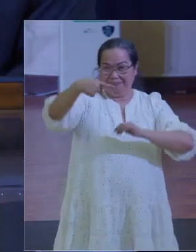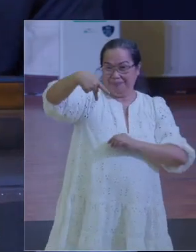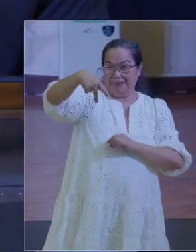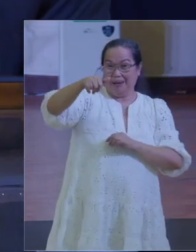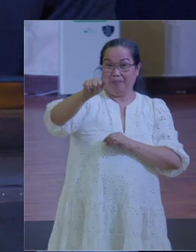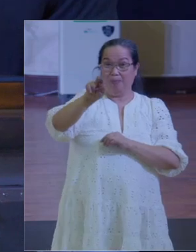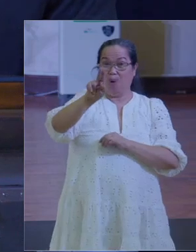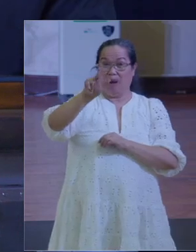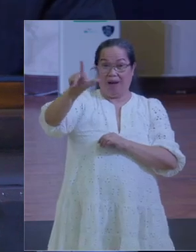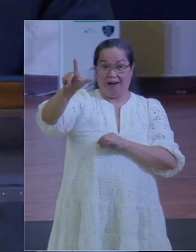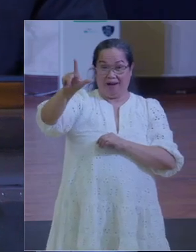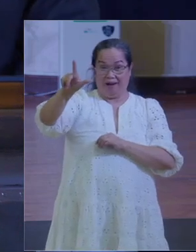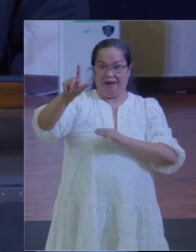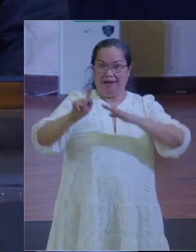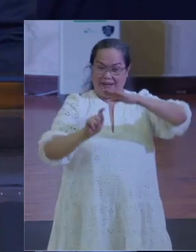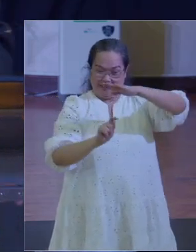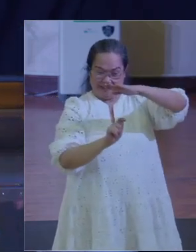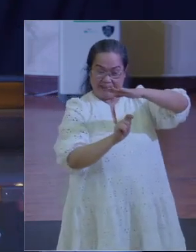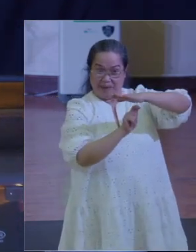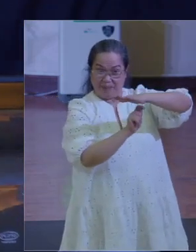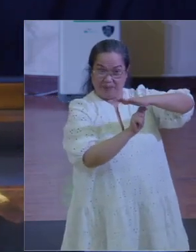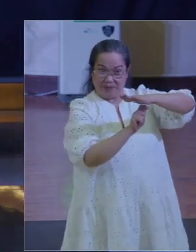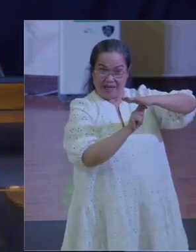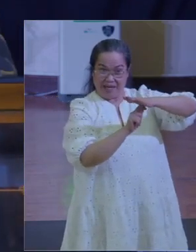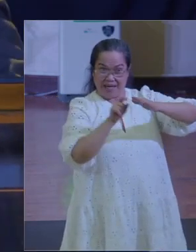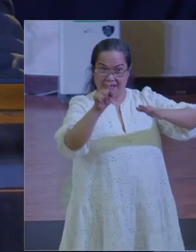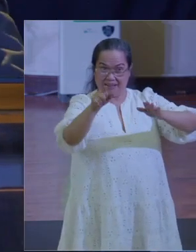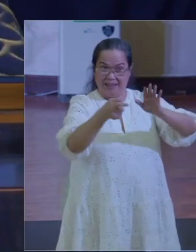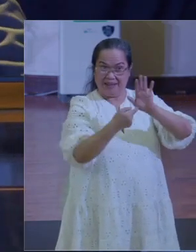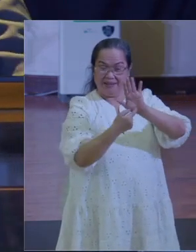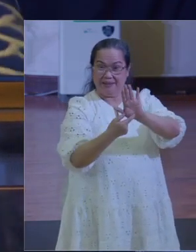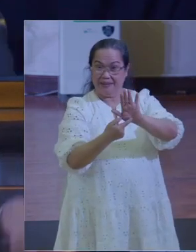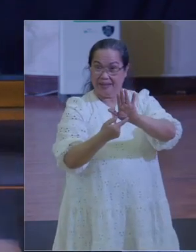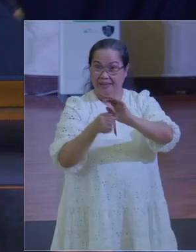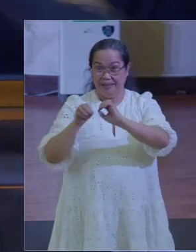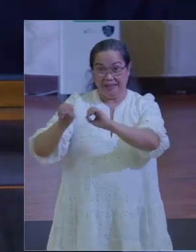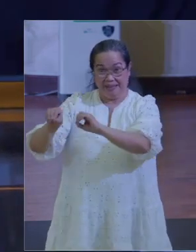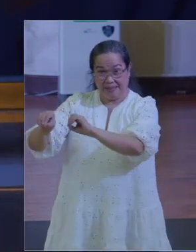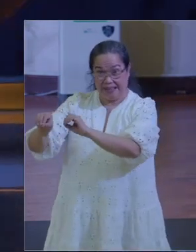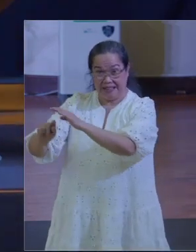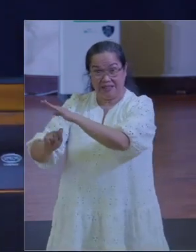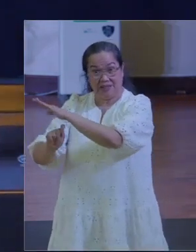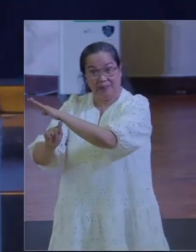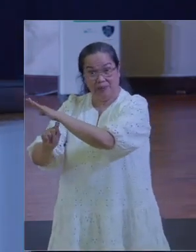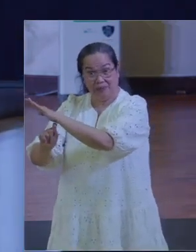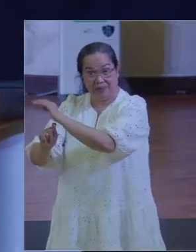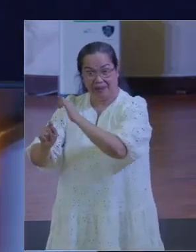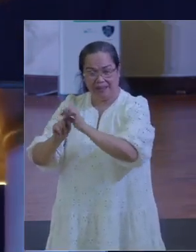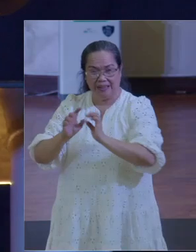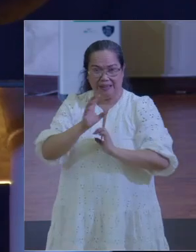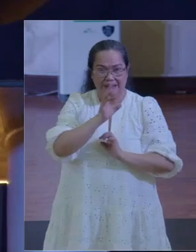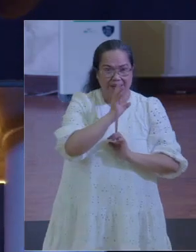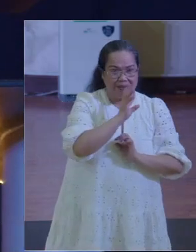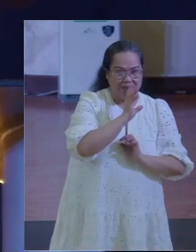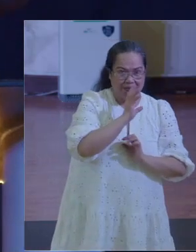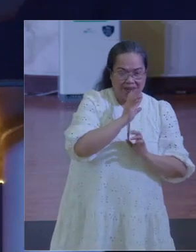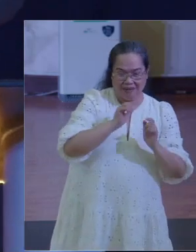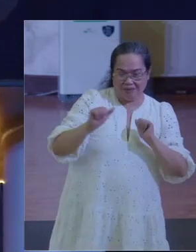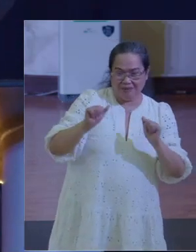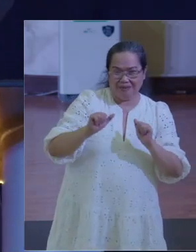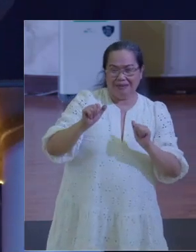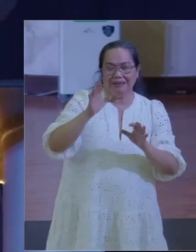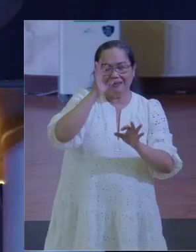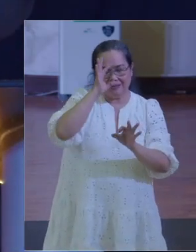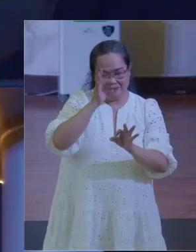which Timothy is to serve as an example to other believers. Di ba? Ang sabing ganon, in his speech, in his conduct, in his love, in his